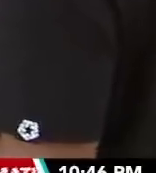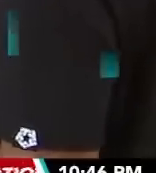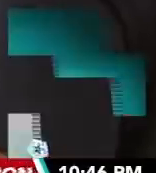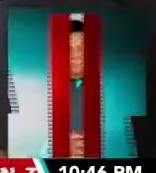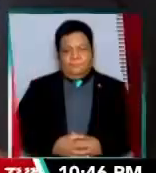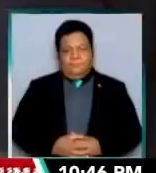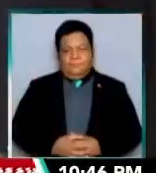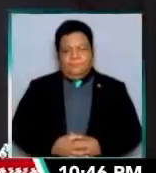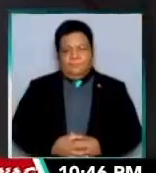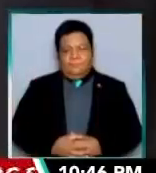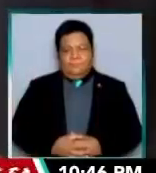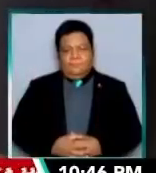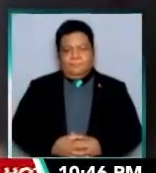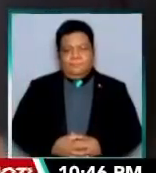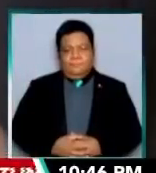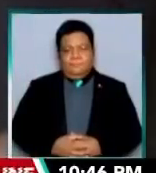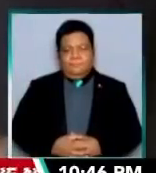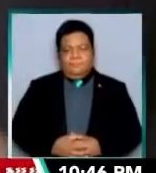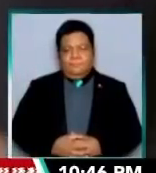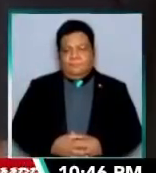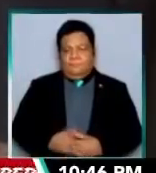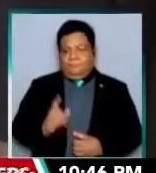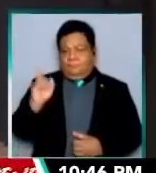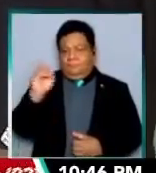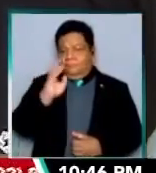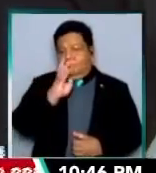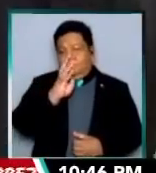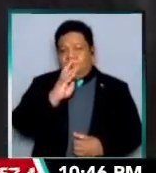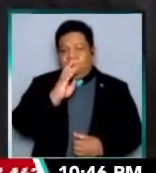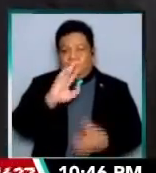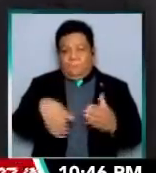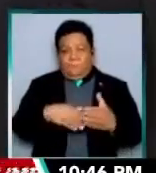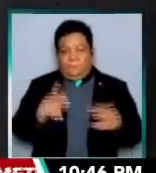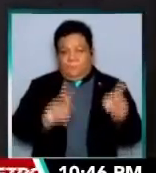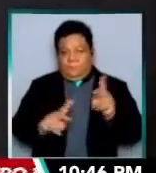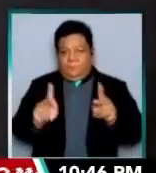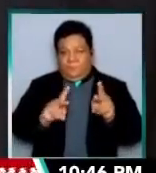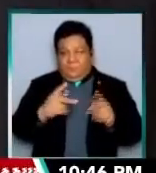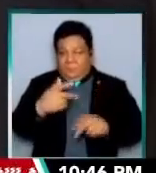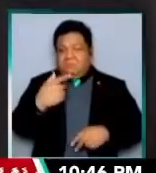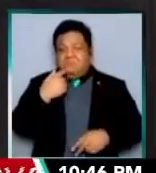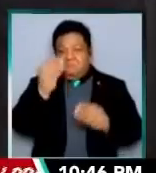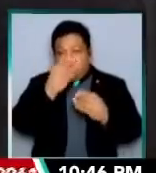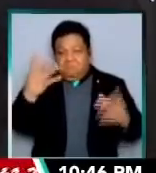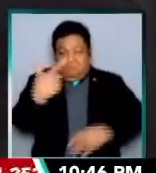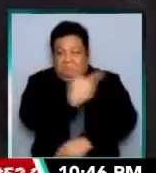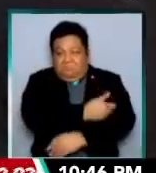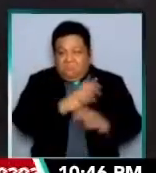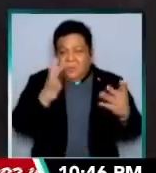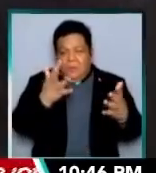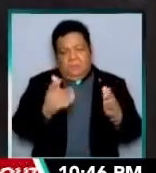25. Mamamahal namin pasero, no vaccine no ride po tayo. Pakilabas lang po ang mga vaccine card natin.